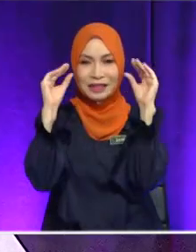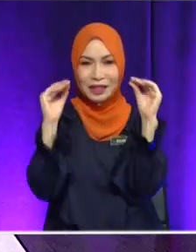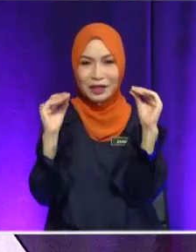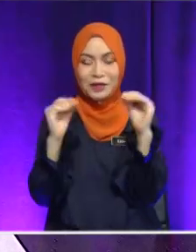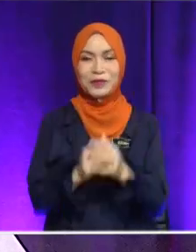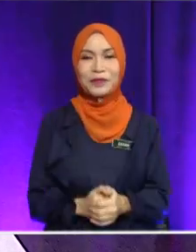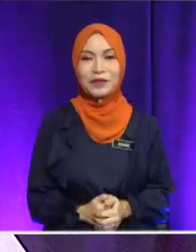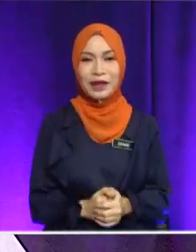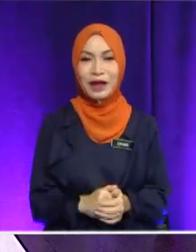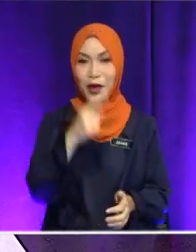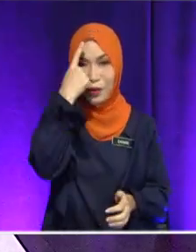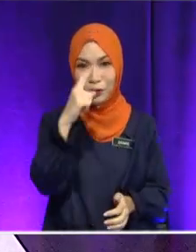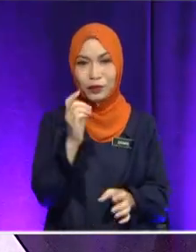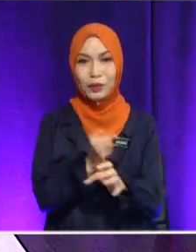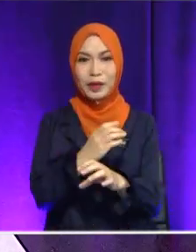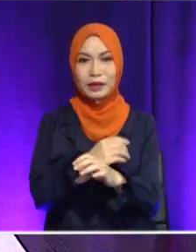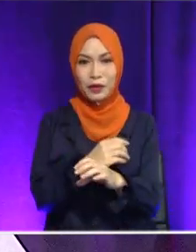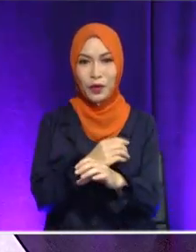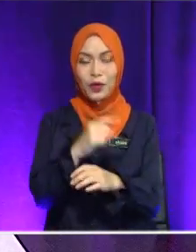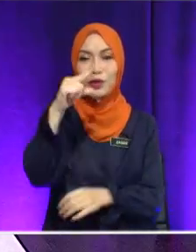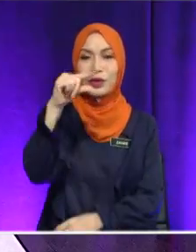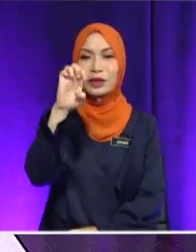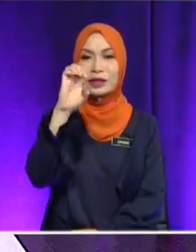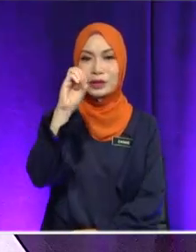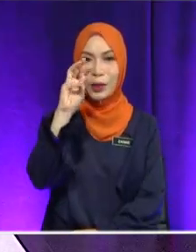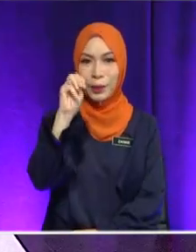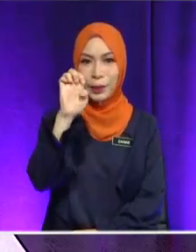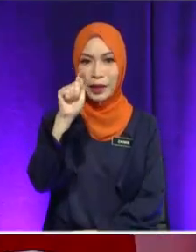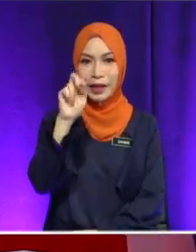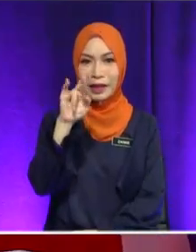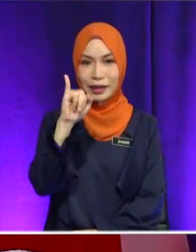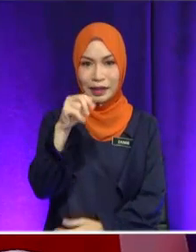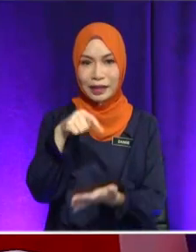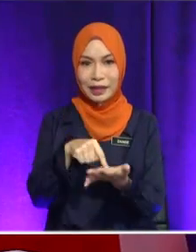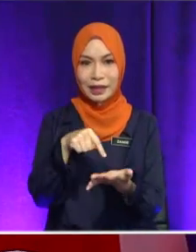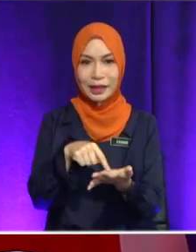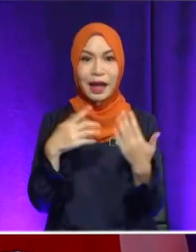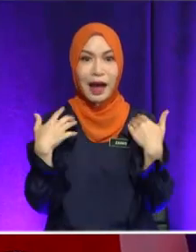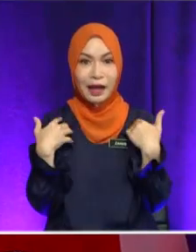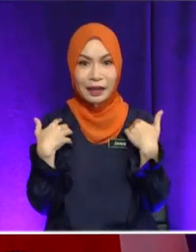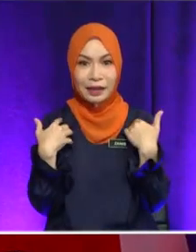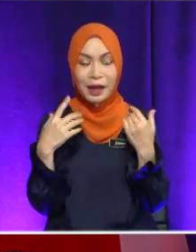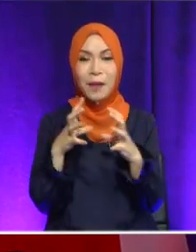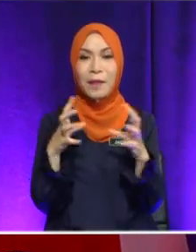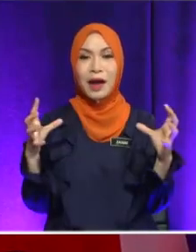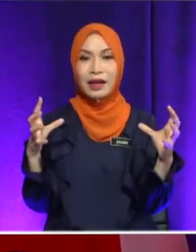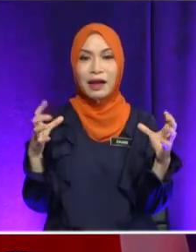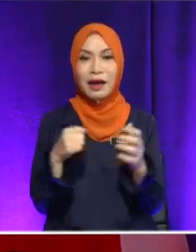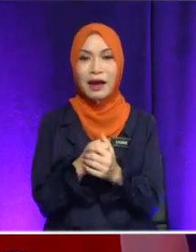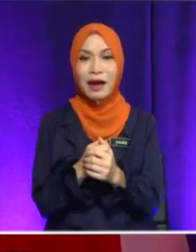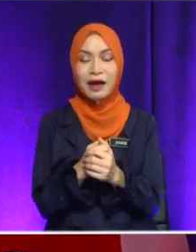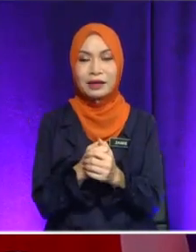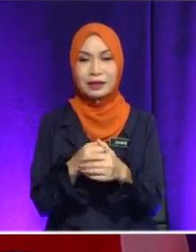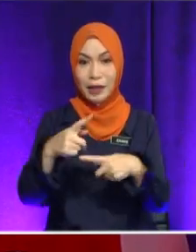ini dia banyak ee bagian-bagian lepong atau pembagian kosong untuk bagian latar belakangnya Apakah